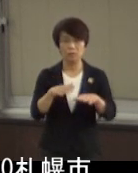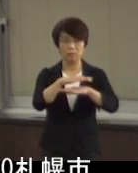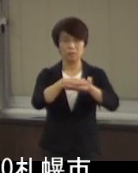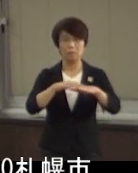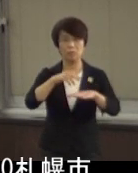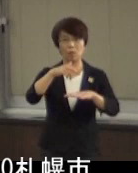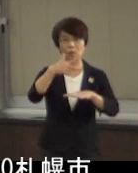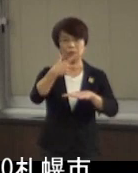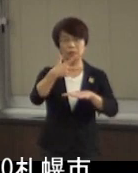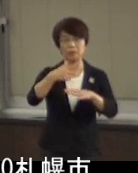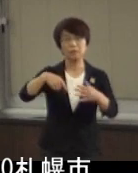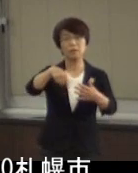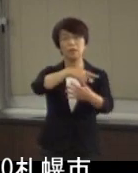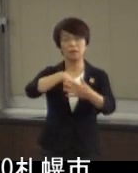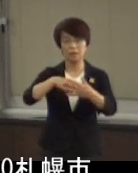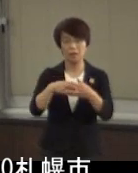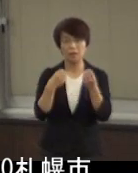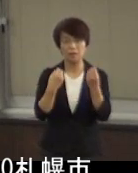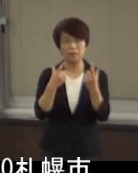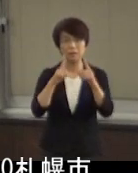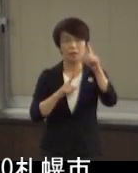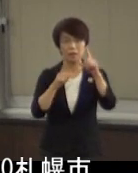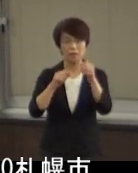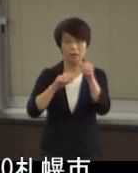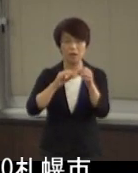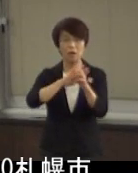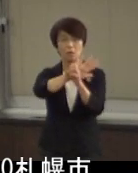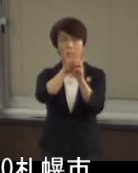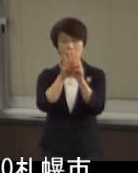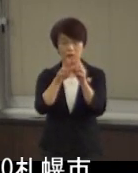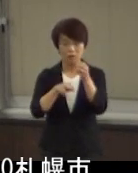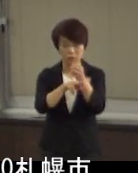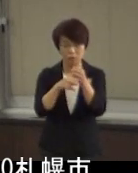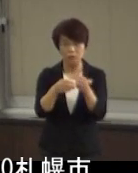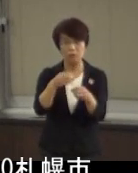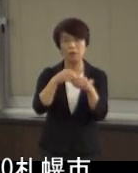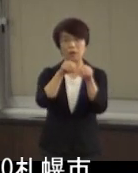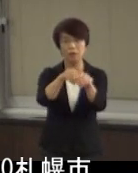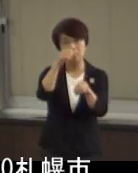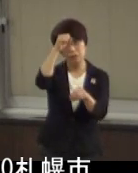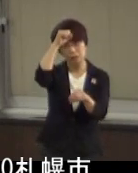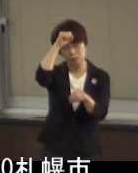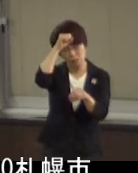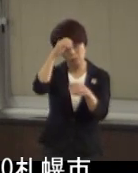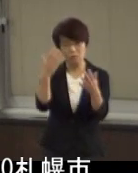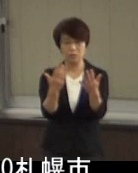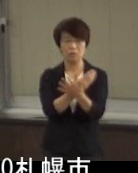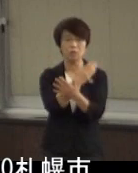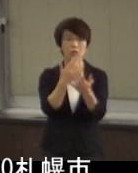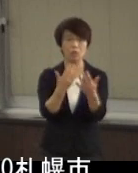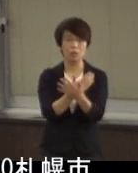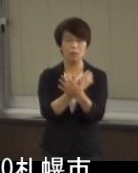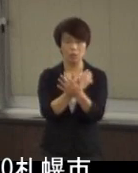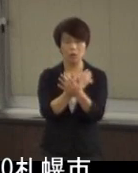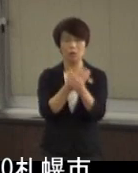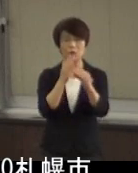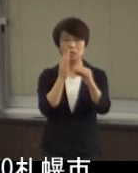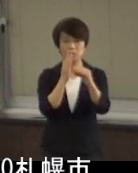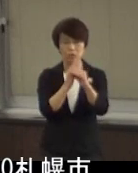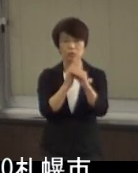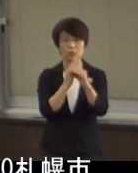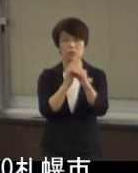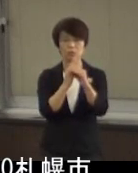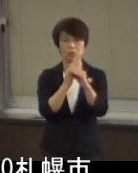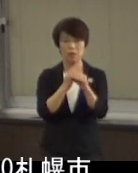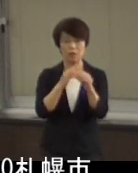におきまして新型コロナウイルス感染症の治療中でありました3名の方がお亡